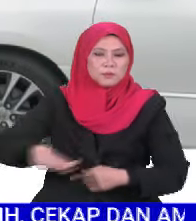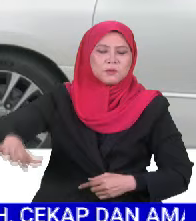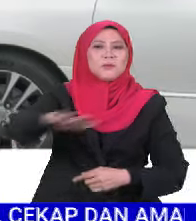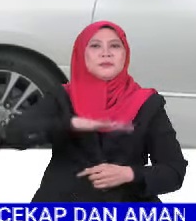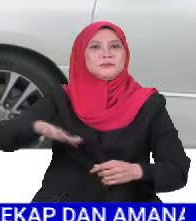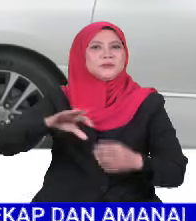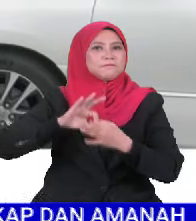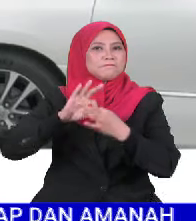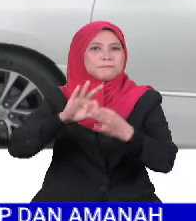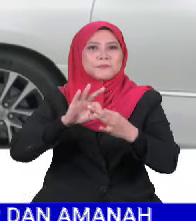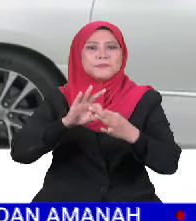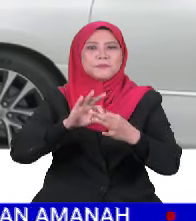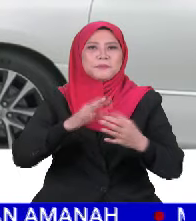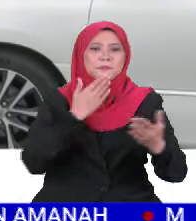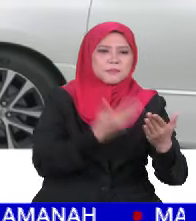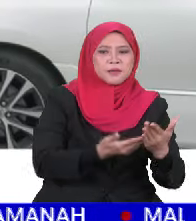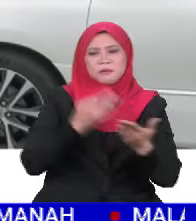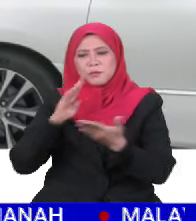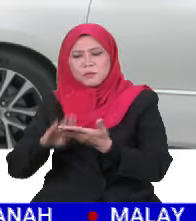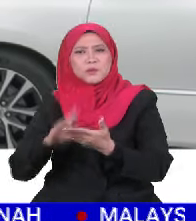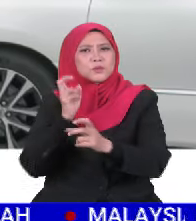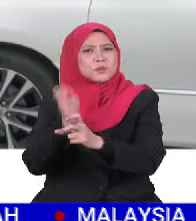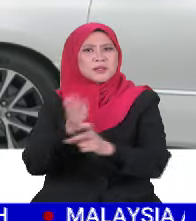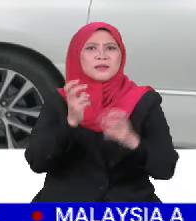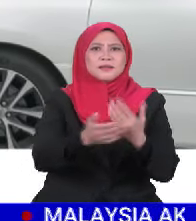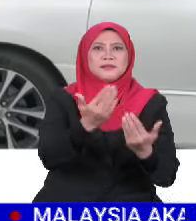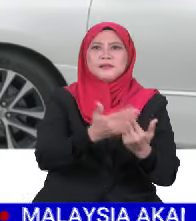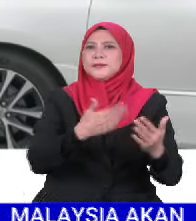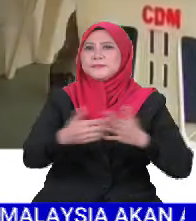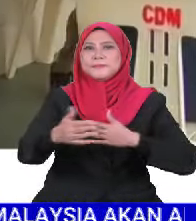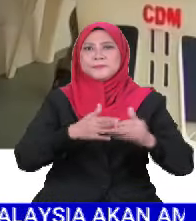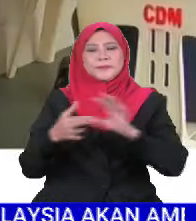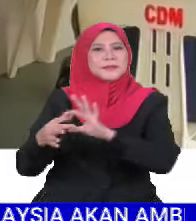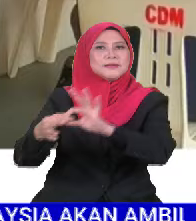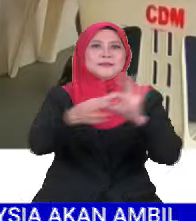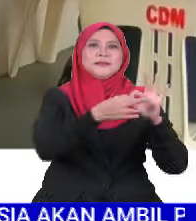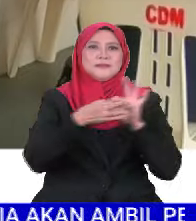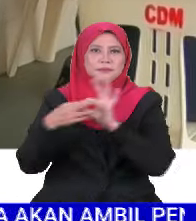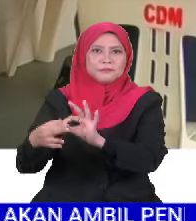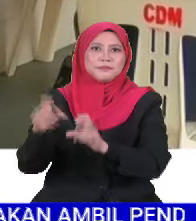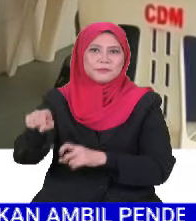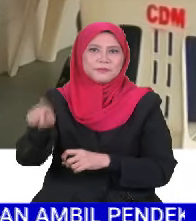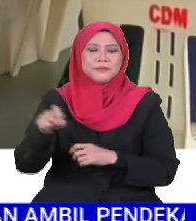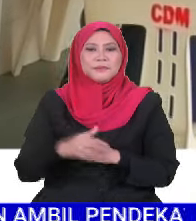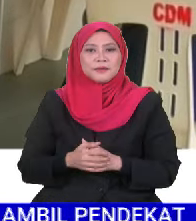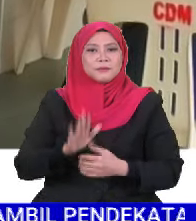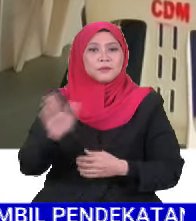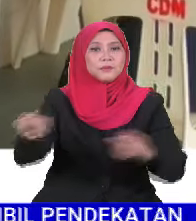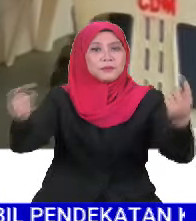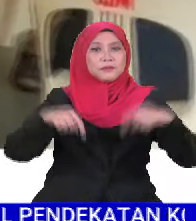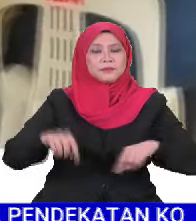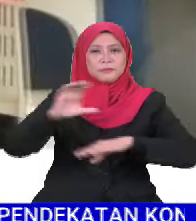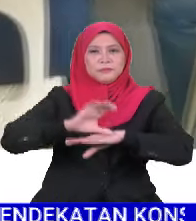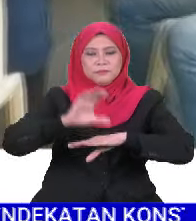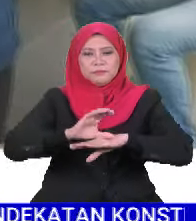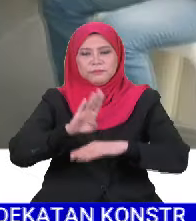dalam baik buruk dan Susah senang kita harus bersama sebagai raja beliau hadir di sebuah gereja di